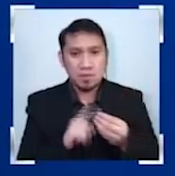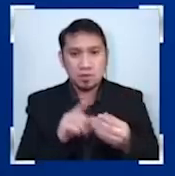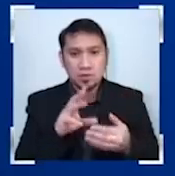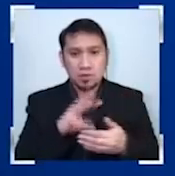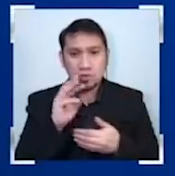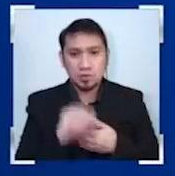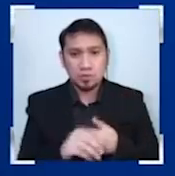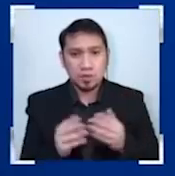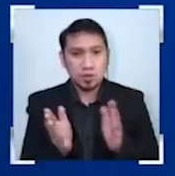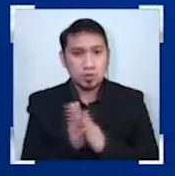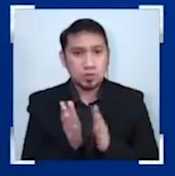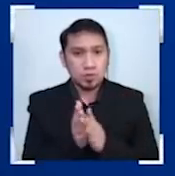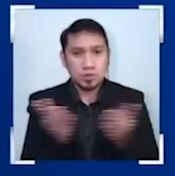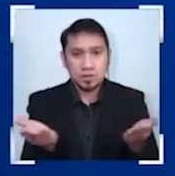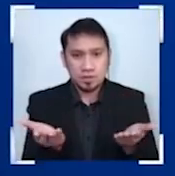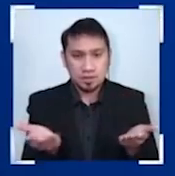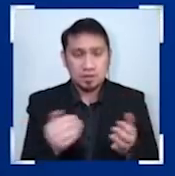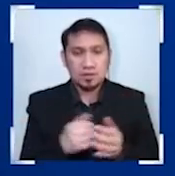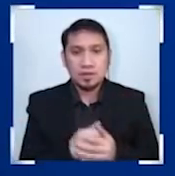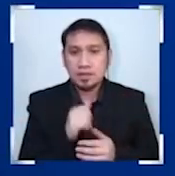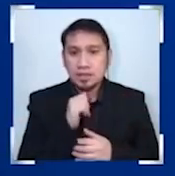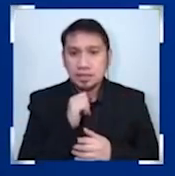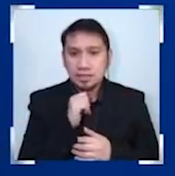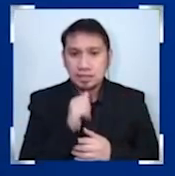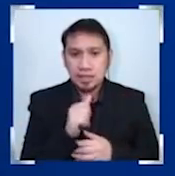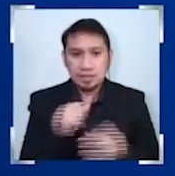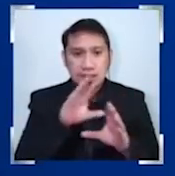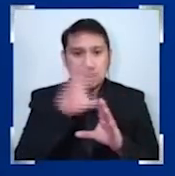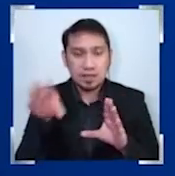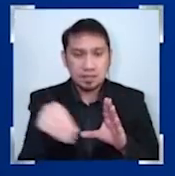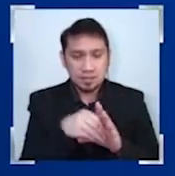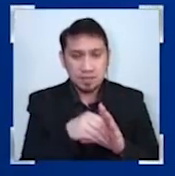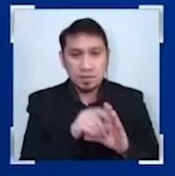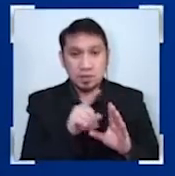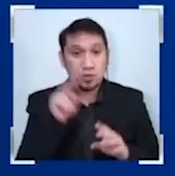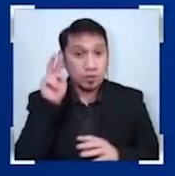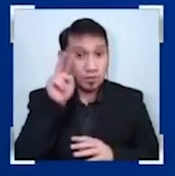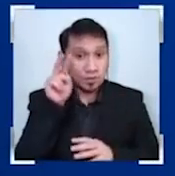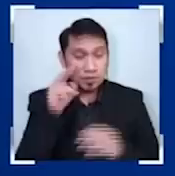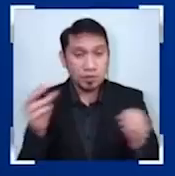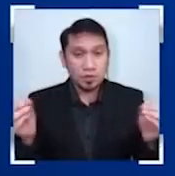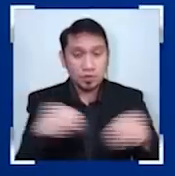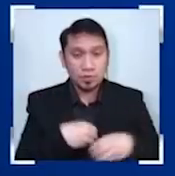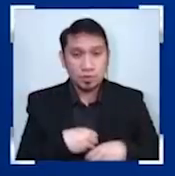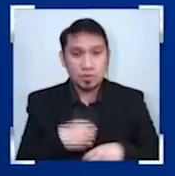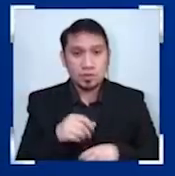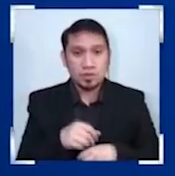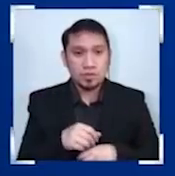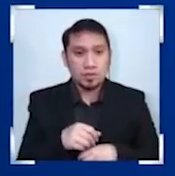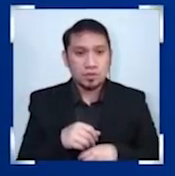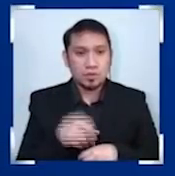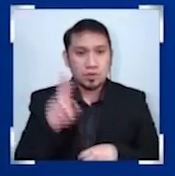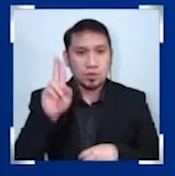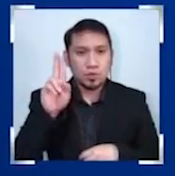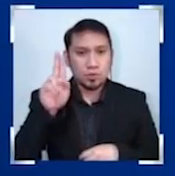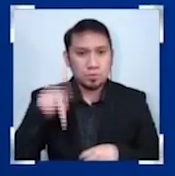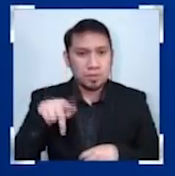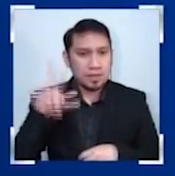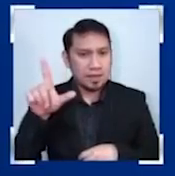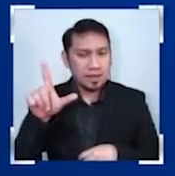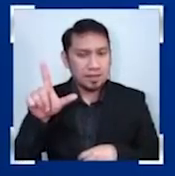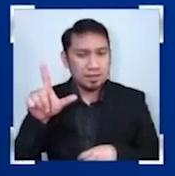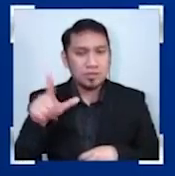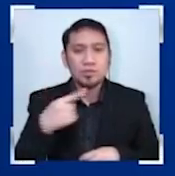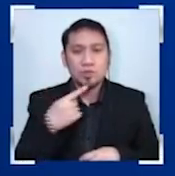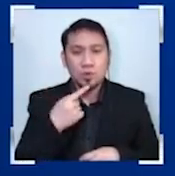sa bansa. Hindi po sinasadyang napasama sa report ang video ng opisina ng United Philippine Lines o UPL. Nais naming linawin